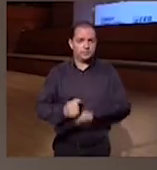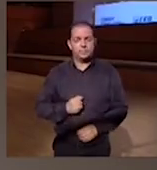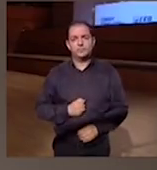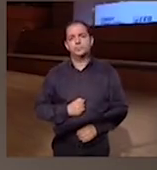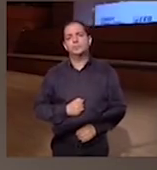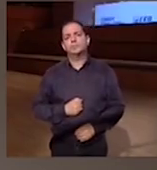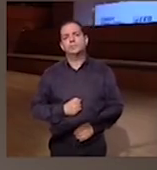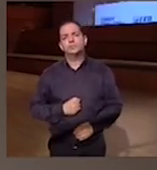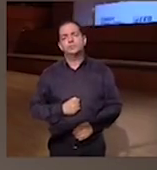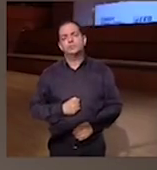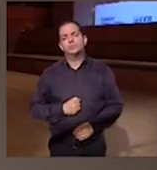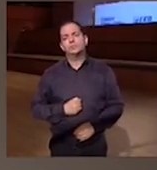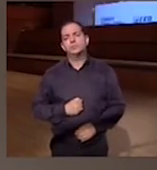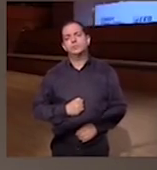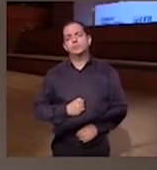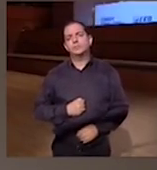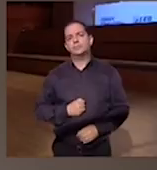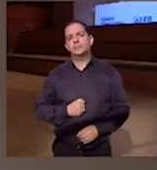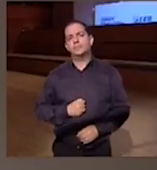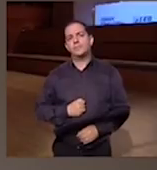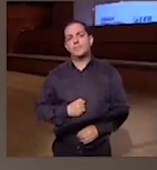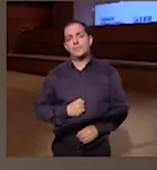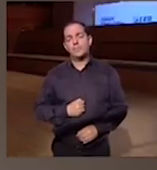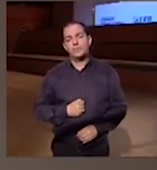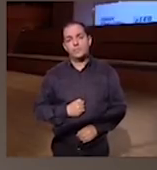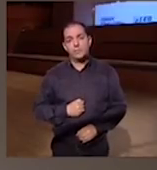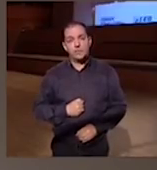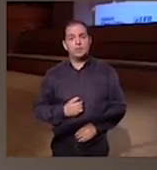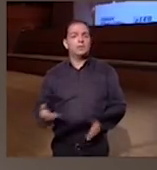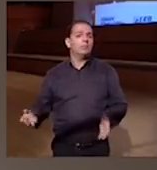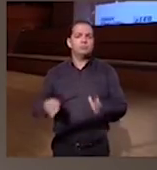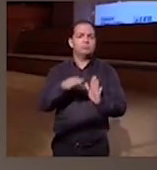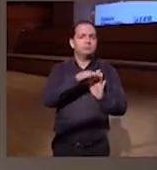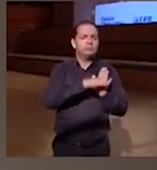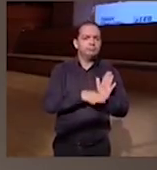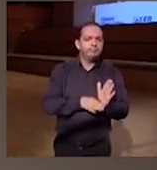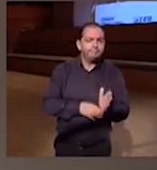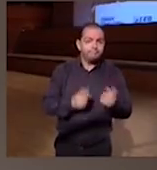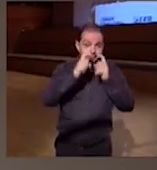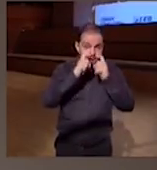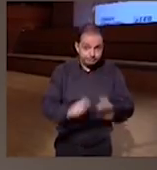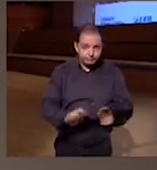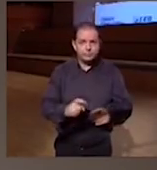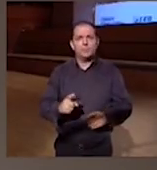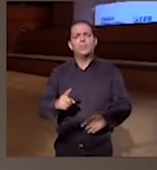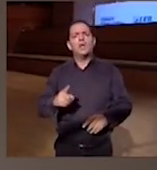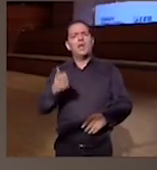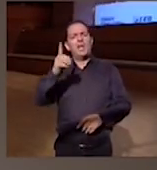Προϋπόθεση λοιπόν για να τα καταφέρουμε και να κλείσουμε οριστικά αυτόν τον κύκλο της κρίσης, τον φαύλο